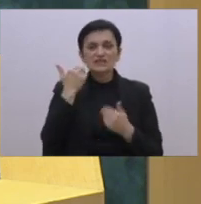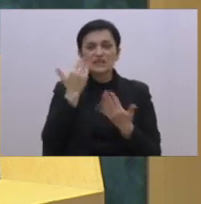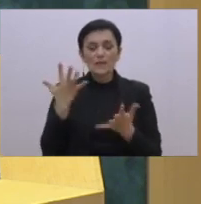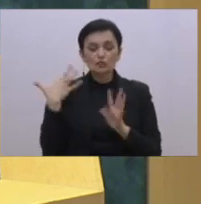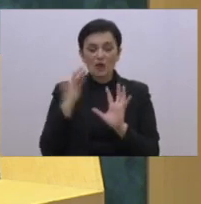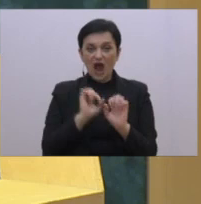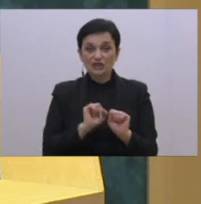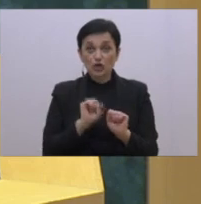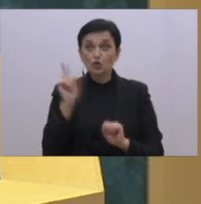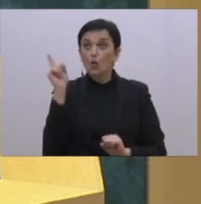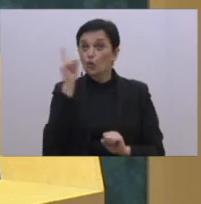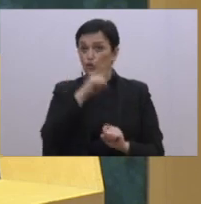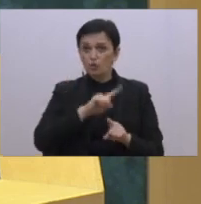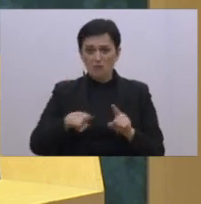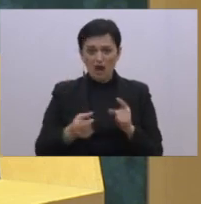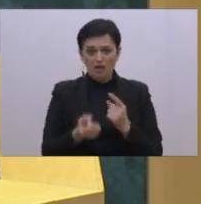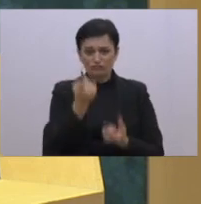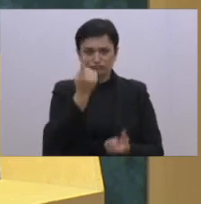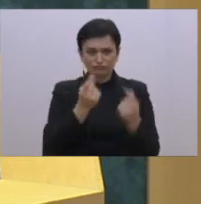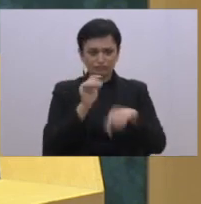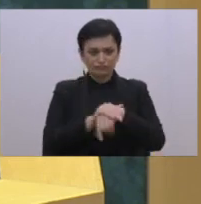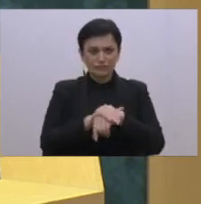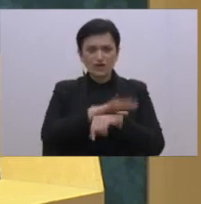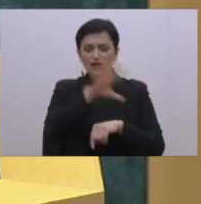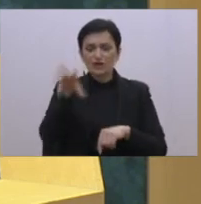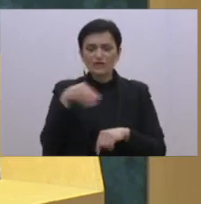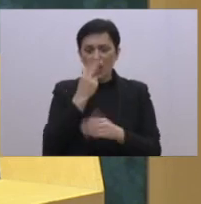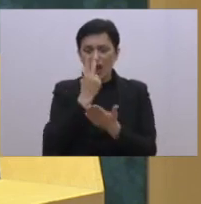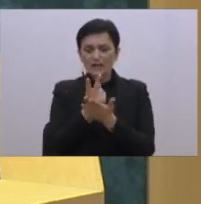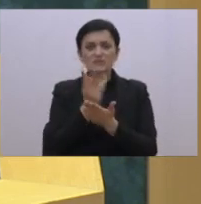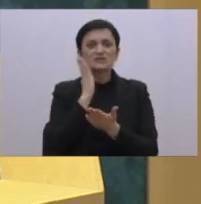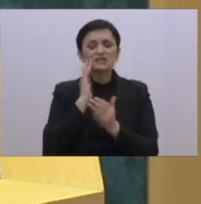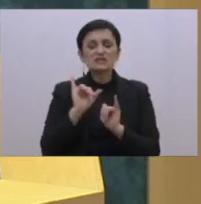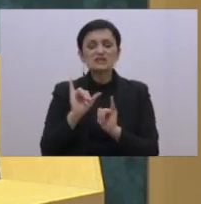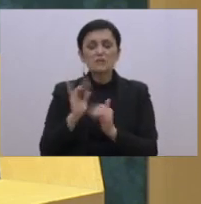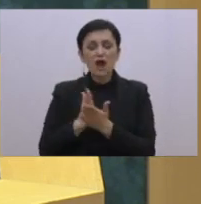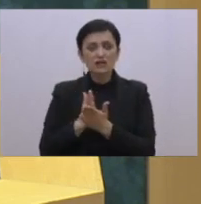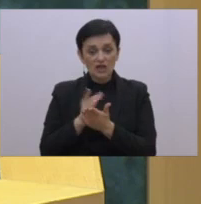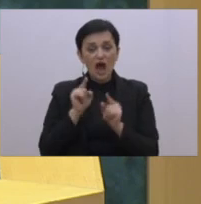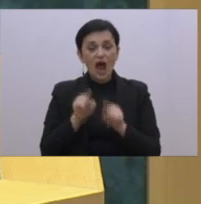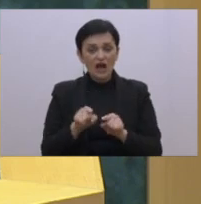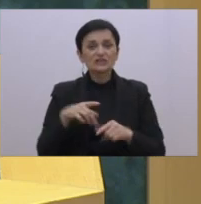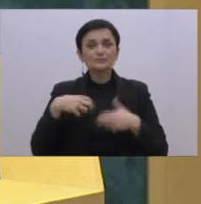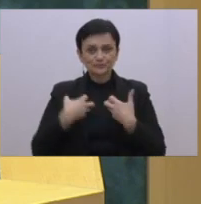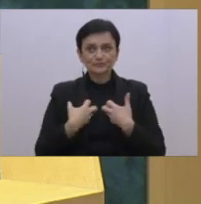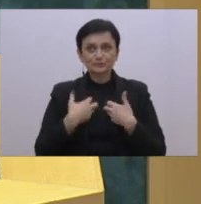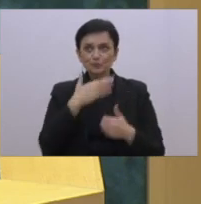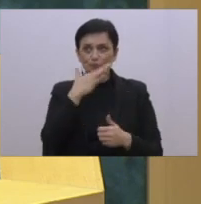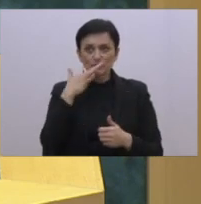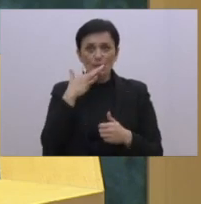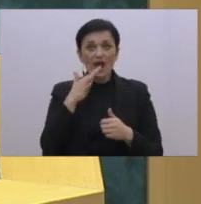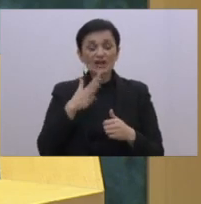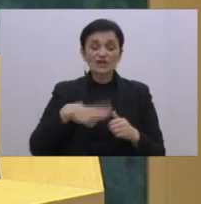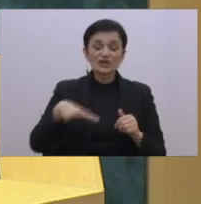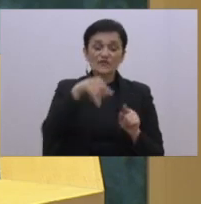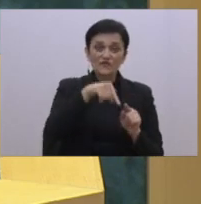მხარდაჭერა. თხუილი მალე გამოაშკარავდა. ყველამ კარგად დაინახა სადგას სიმართლე, თუმცა აქაც სამწუხაროდ ბევრს ქვეყნიშიგნით და